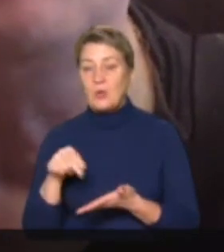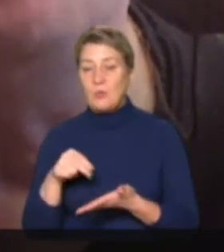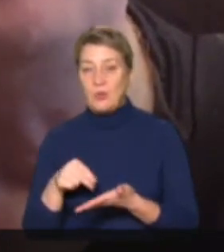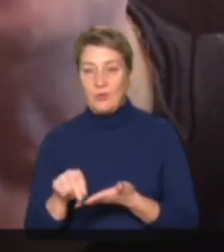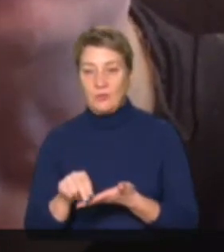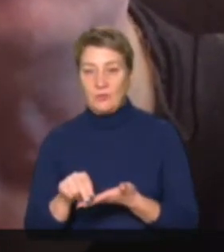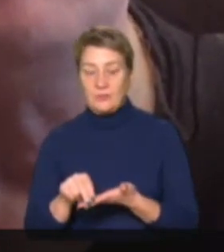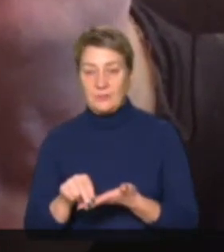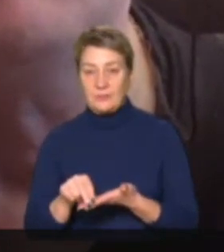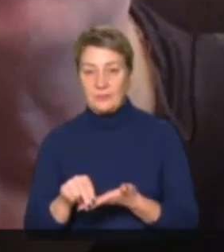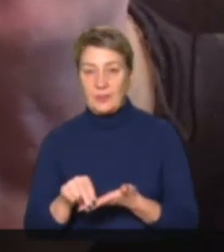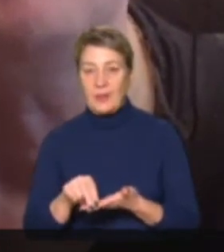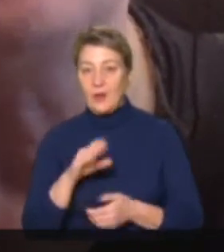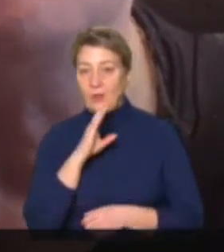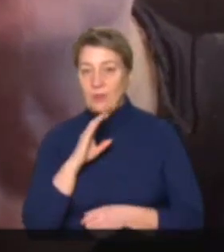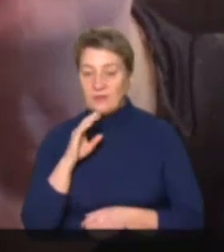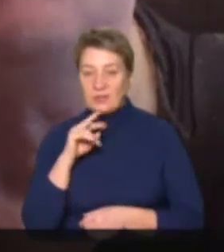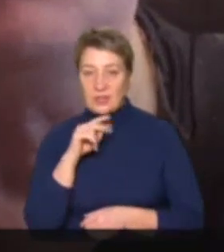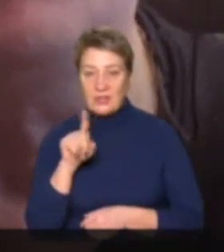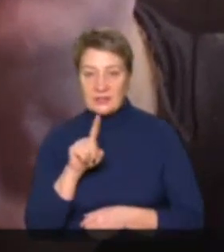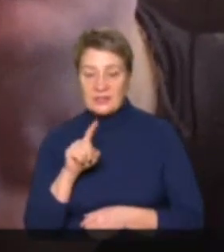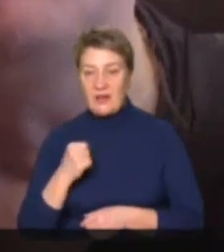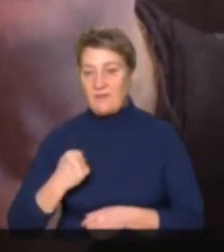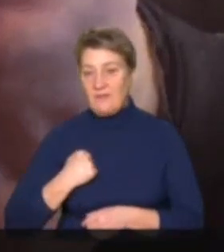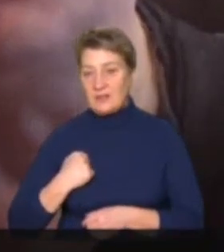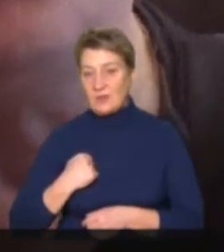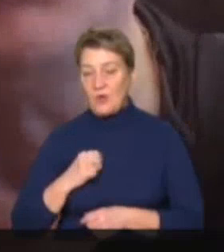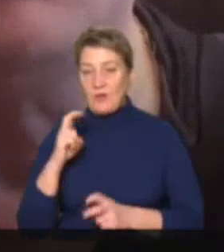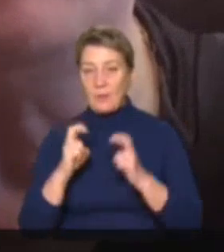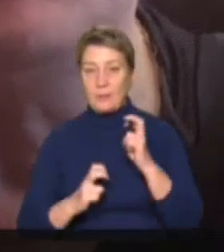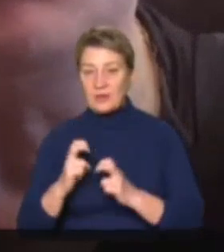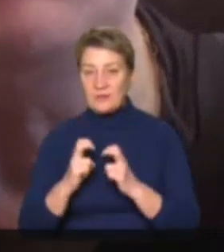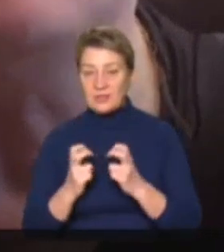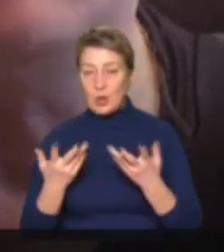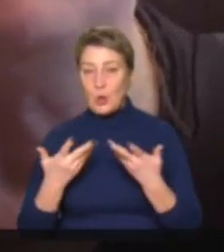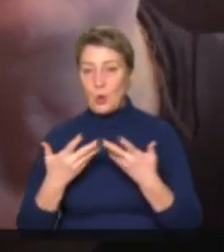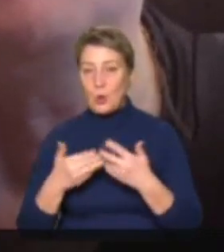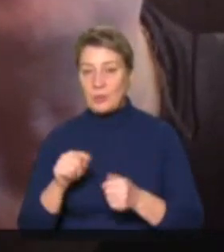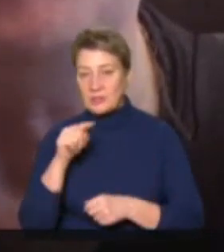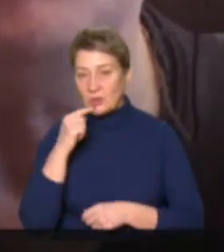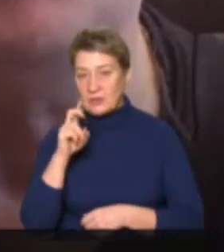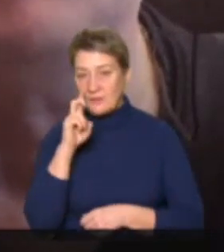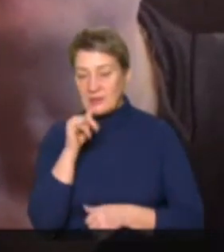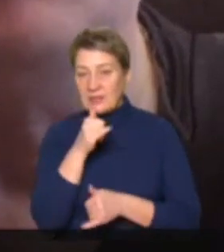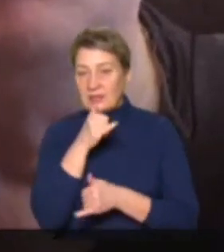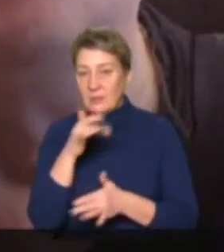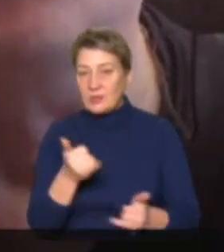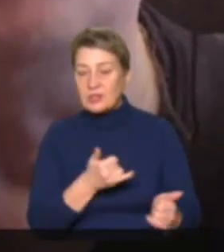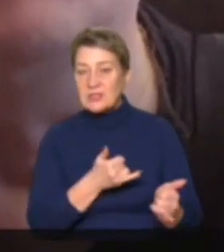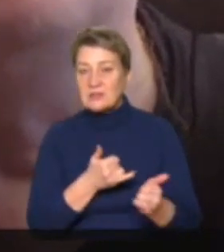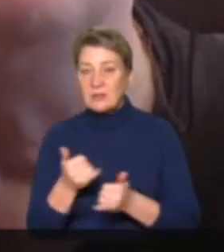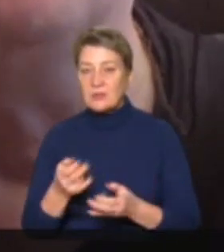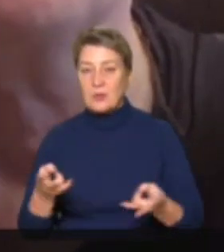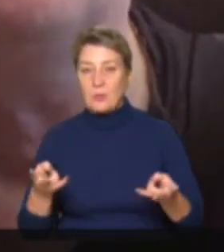закуповують у Північній Кореї, говорить про те, що військово-промисловий комплекс Російської Федерації сьогодні не здатен забезпечити потребу